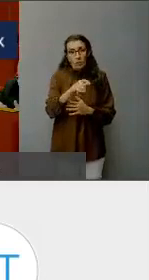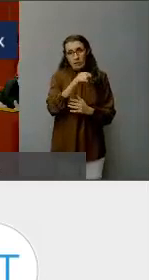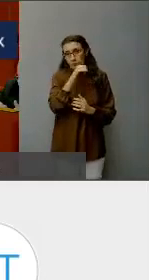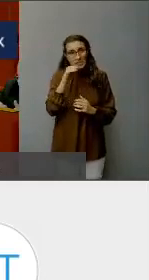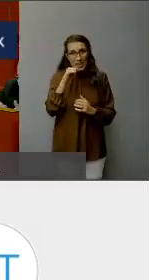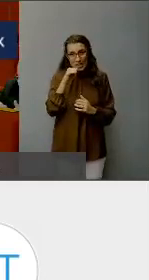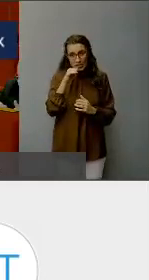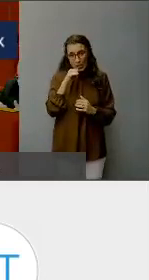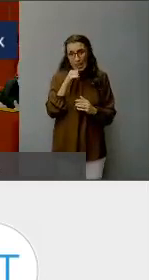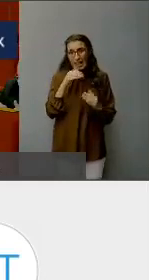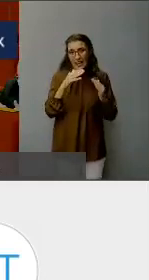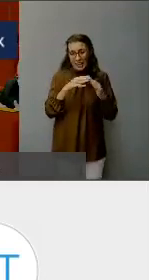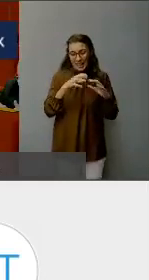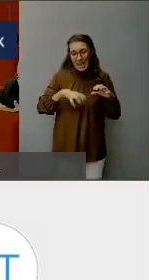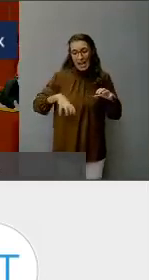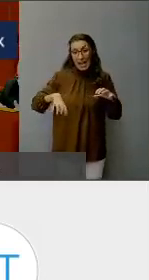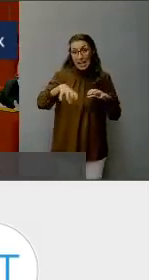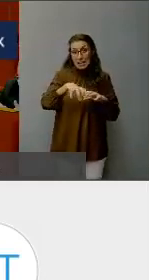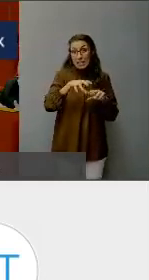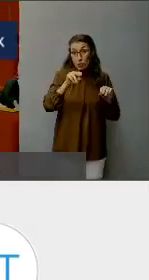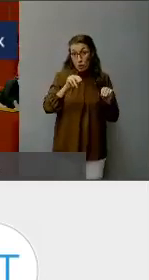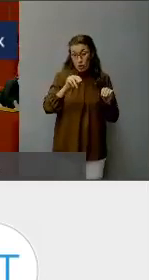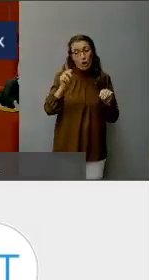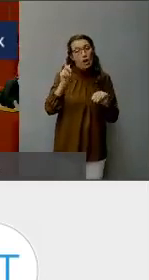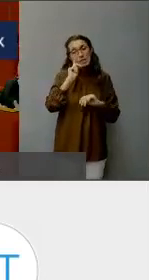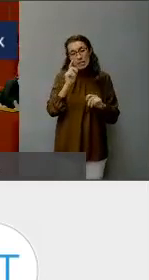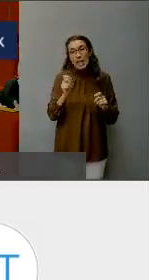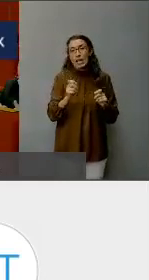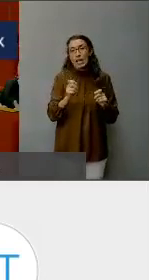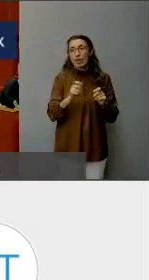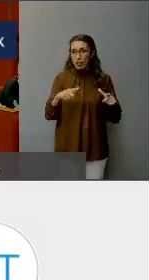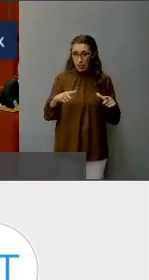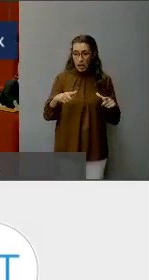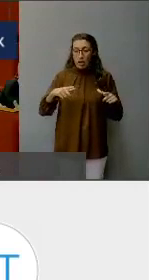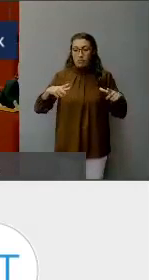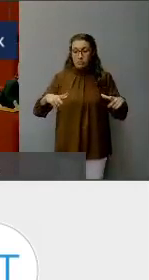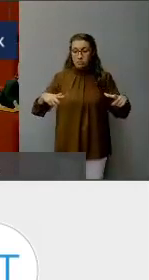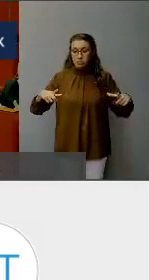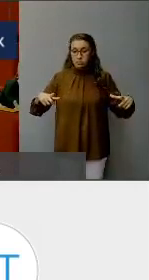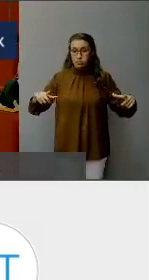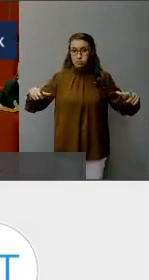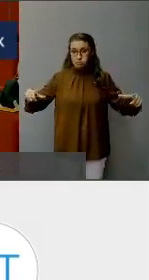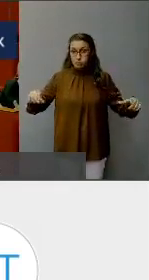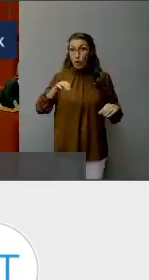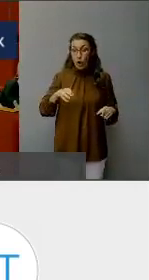perché perché magari la città cresce magari cresce demograficamente